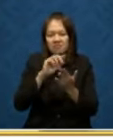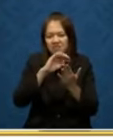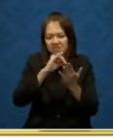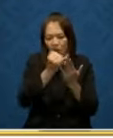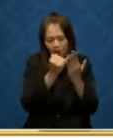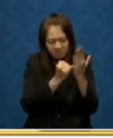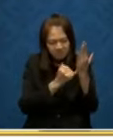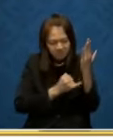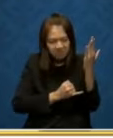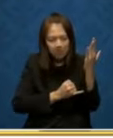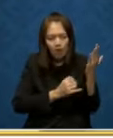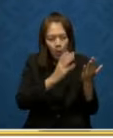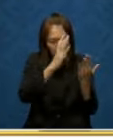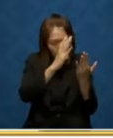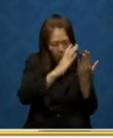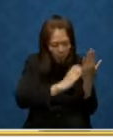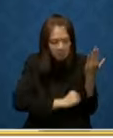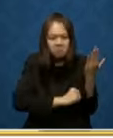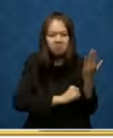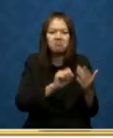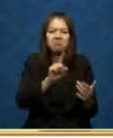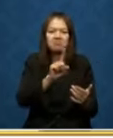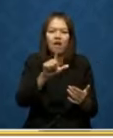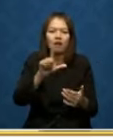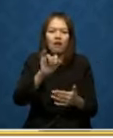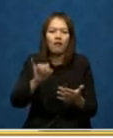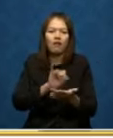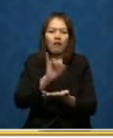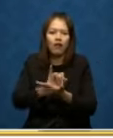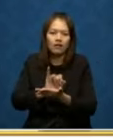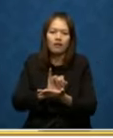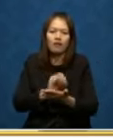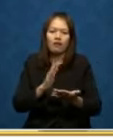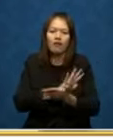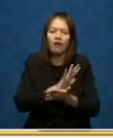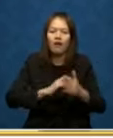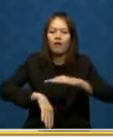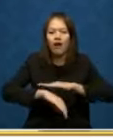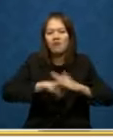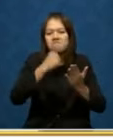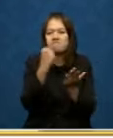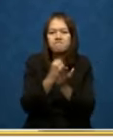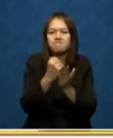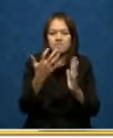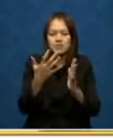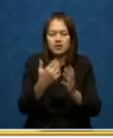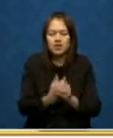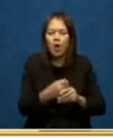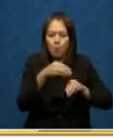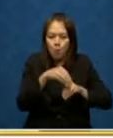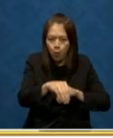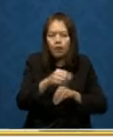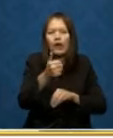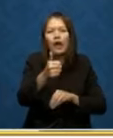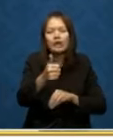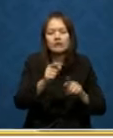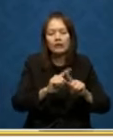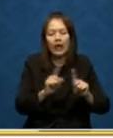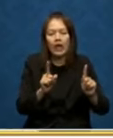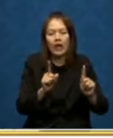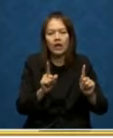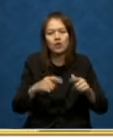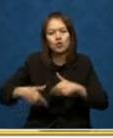น่าจะมีเป็นล้านไร่เหมือนกันท่านประธานครับมันมีปัญหาอย่างไรล่ะครับเวลาไปปลูกปลูกได้เวลา